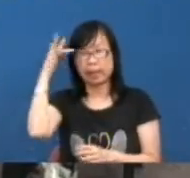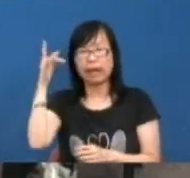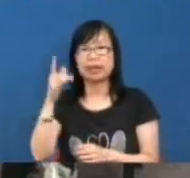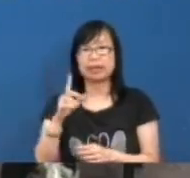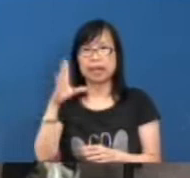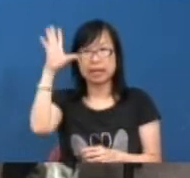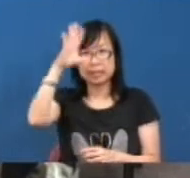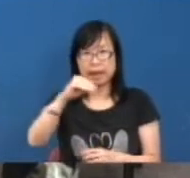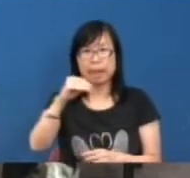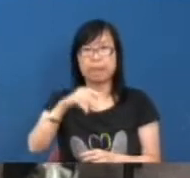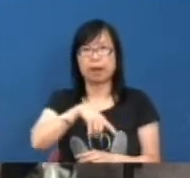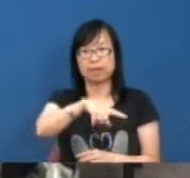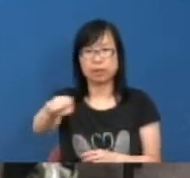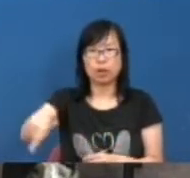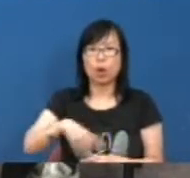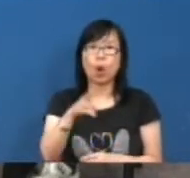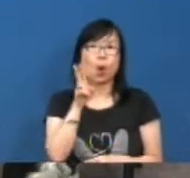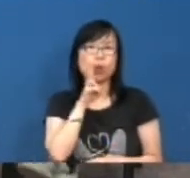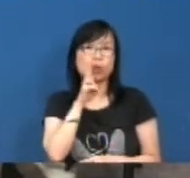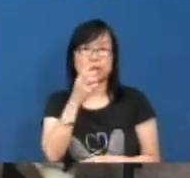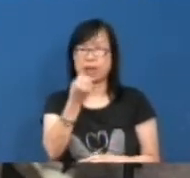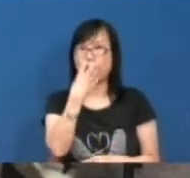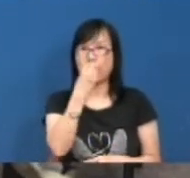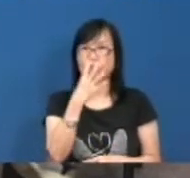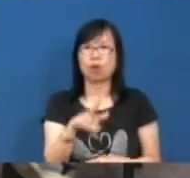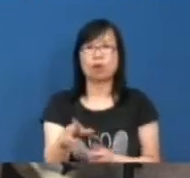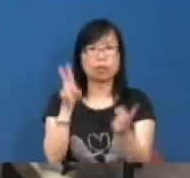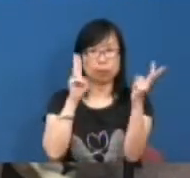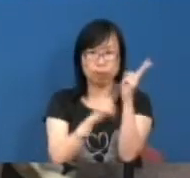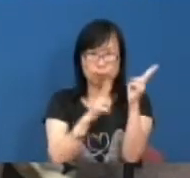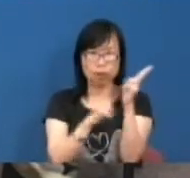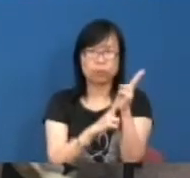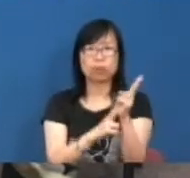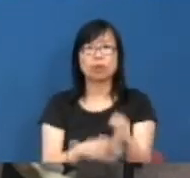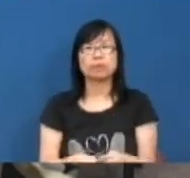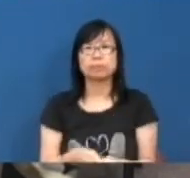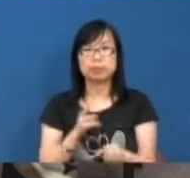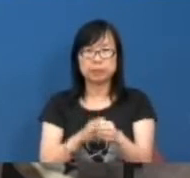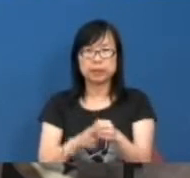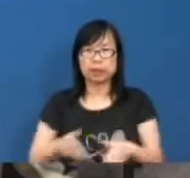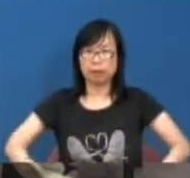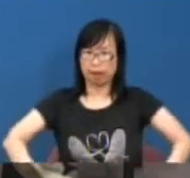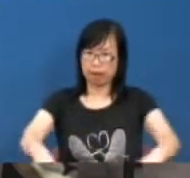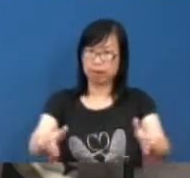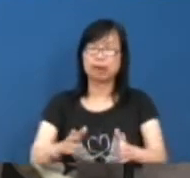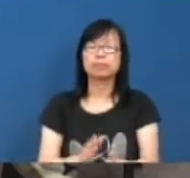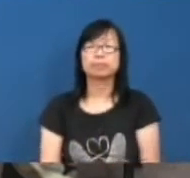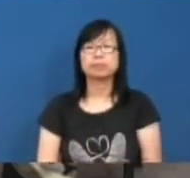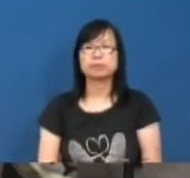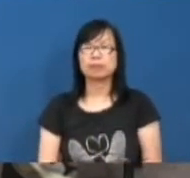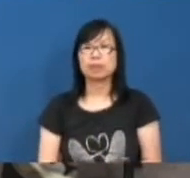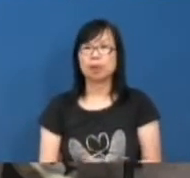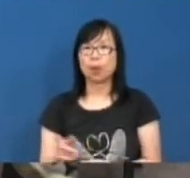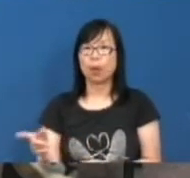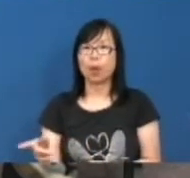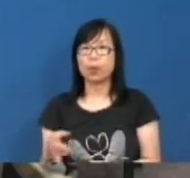市咁啊好多嘢食㗎，即係差唔多好似我哋旺角嘅廟街啦，咁佢哋啲食肆咧收集咗嗰啲食物啊，咁佢哋